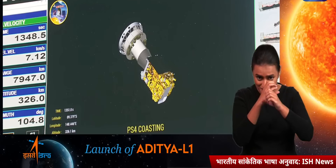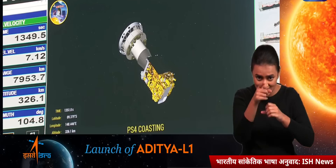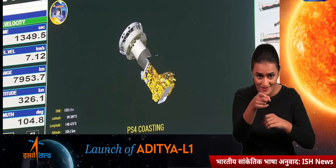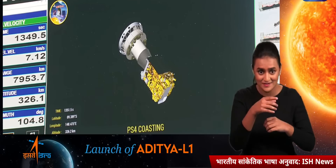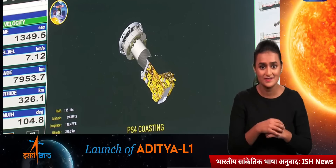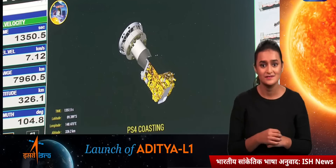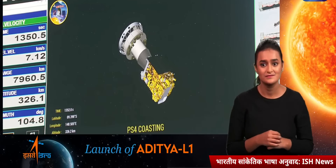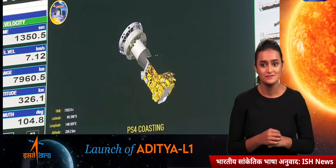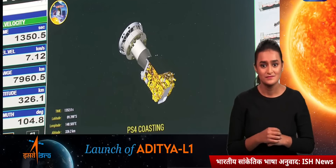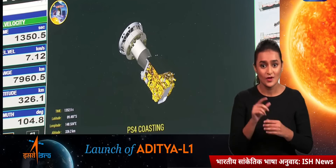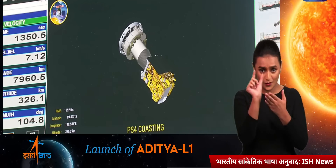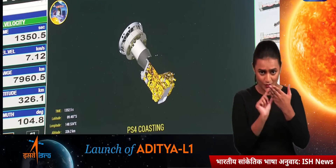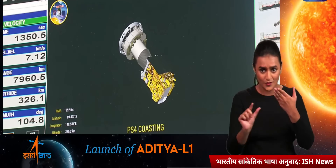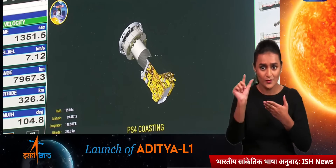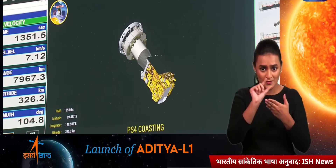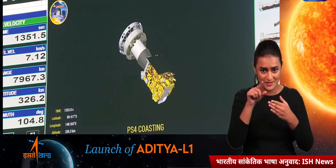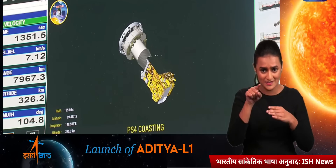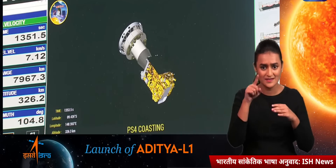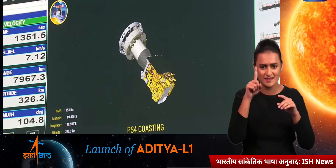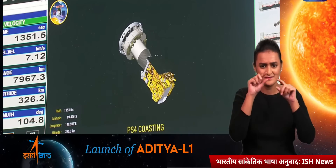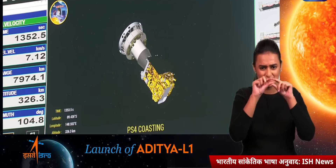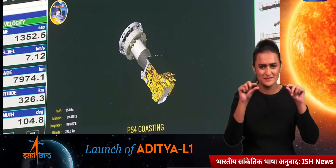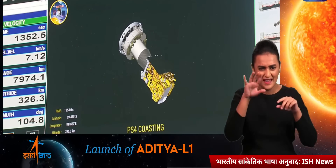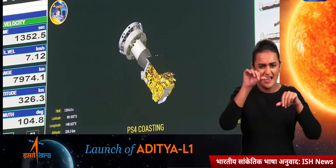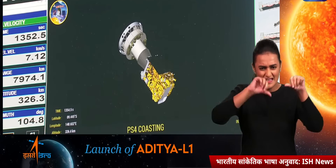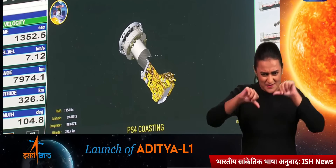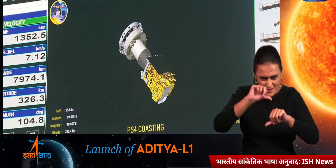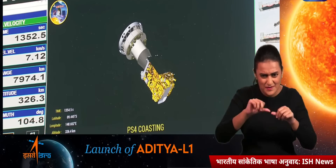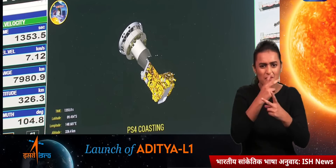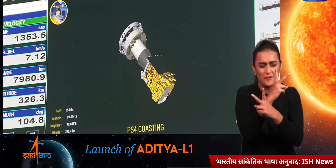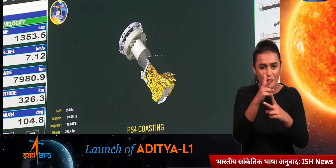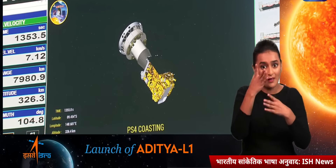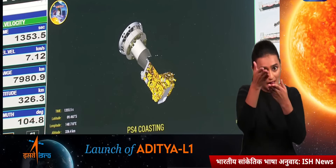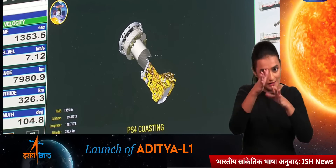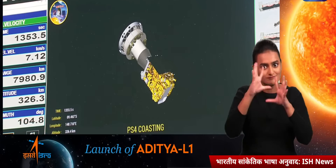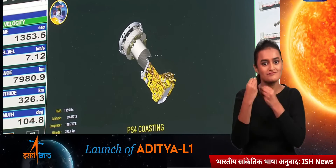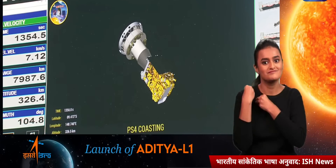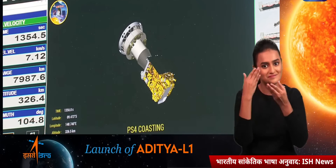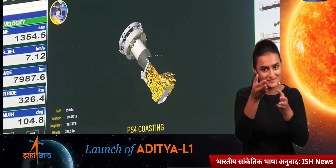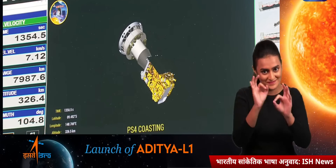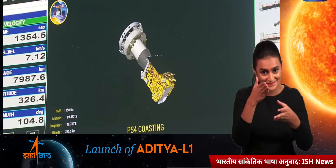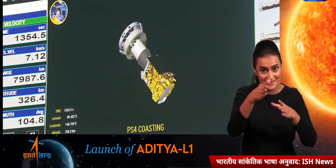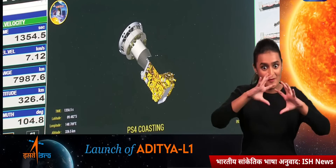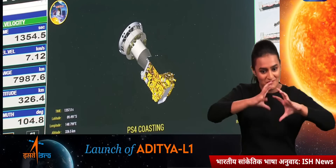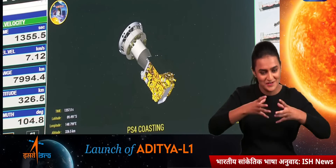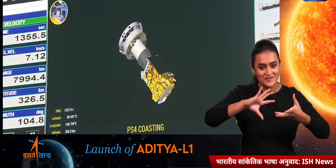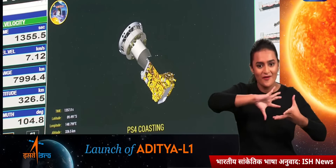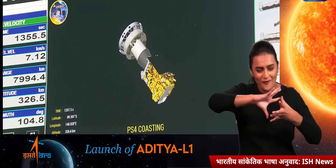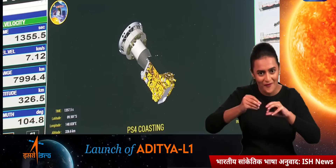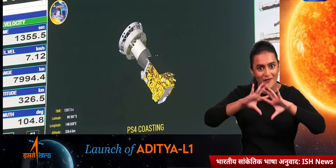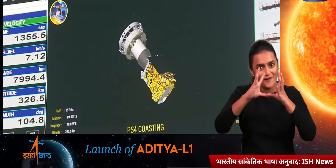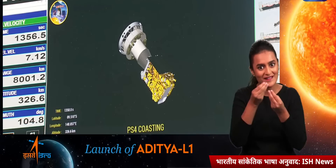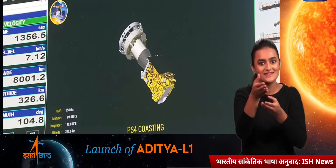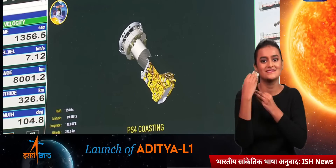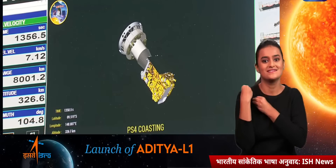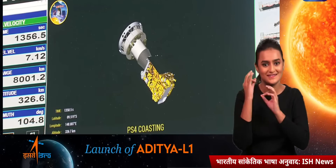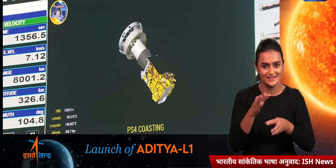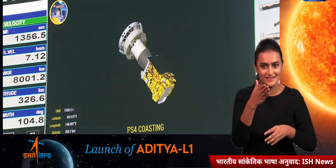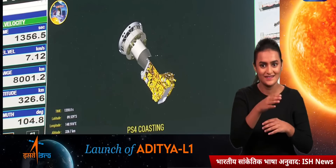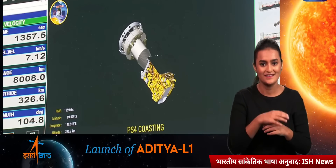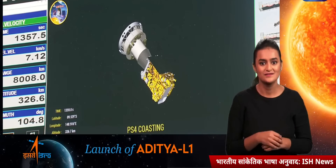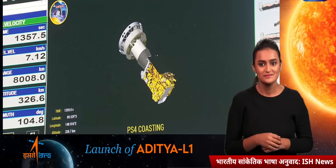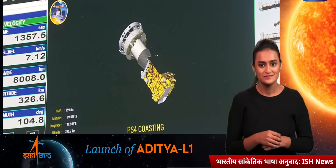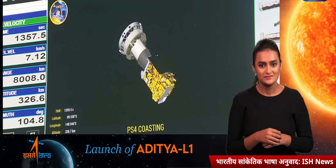यूनिवर्सिटी सेंटर फॉर एस्ट्रोनॉमी एंड एस्ट्रोफिजिक्स पुणे द्वारा निर्मित है। सोलेक्स और हेलियोस दोनों